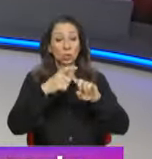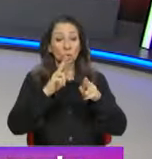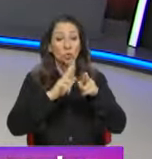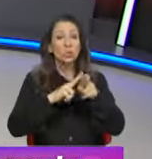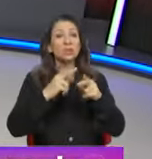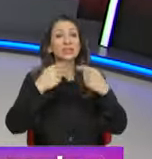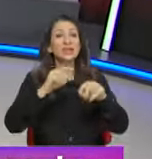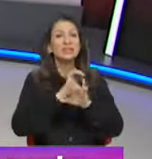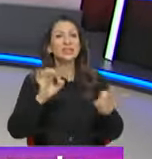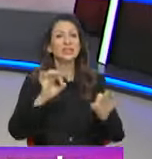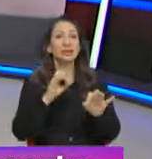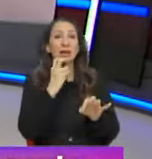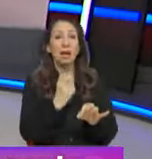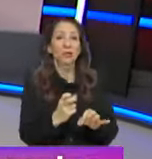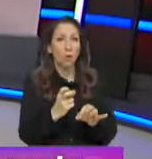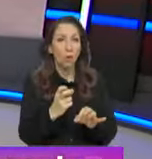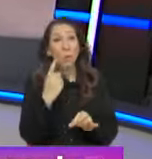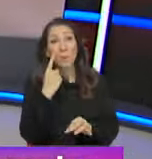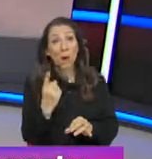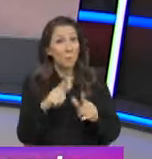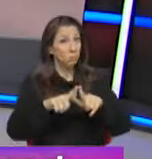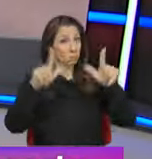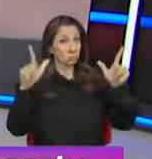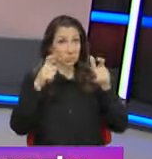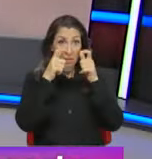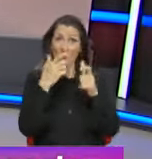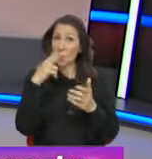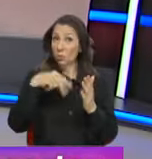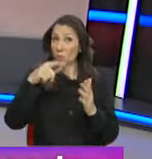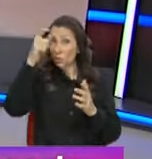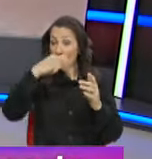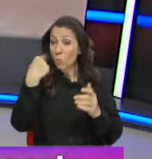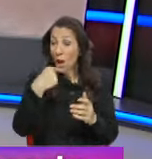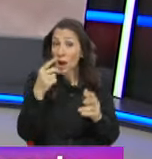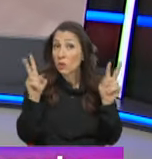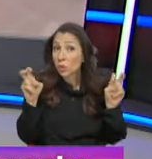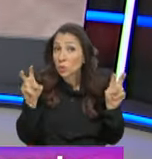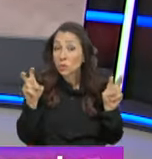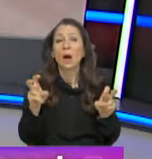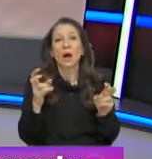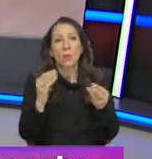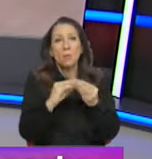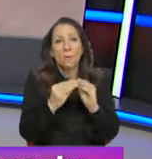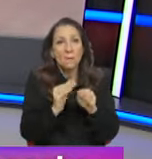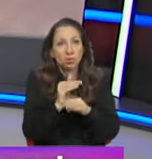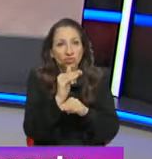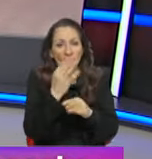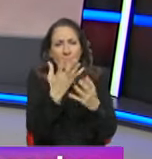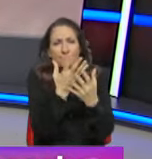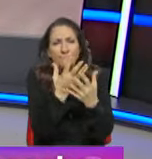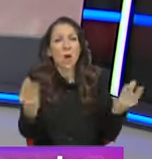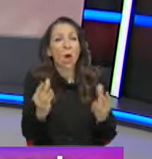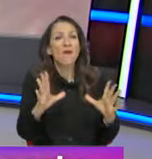sınavsız kadro büyütelim mi Bunu bir dikkatlice okuyalım bu ülkede mülakat konusunda sorunlar yaşayan